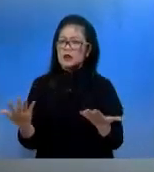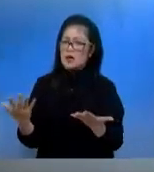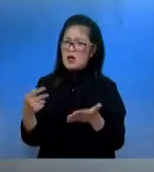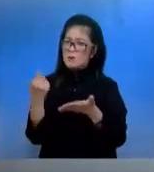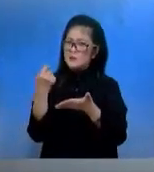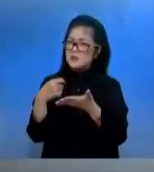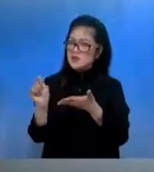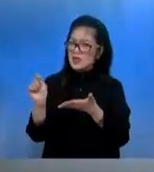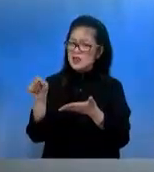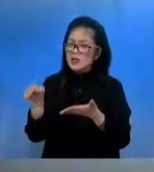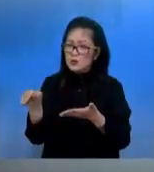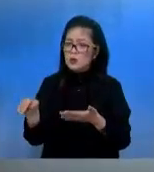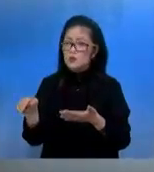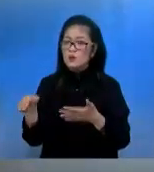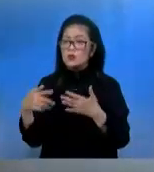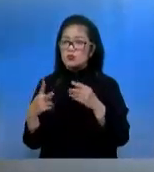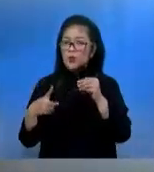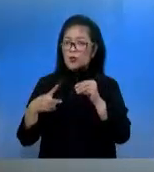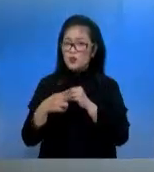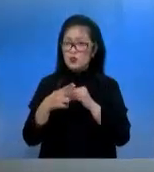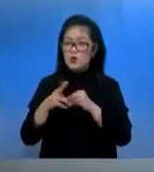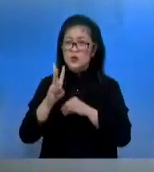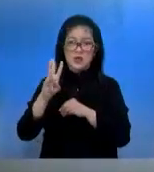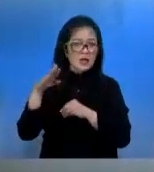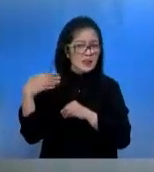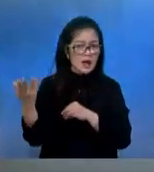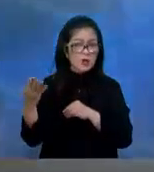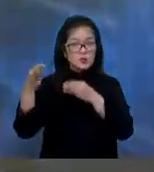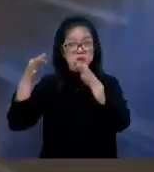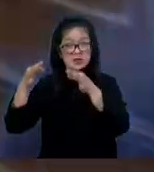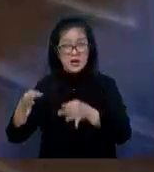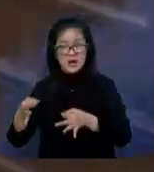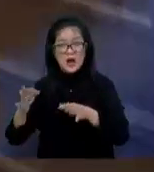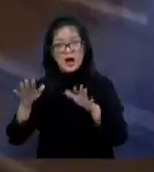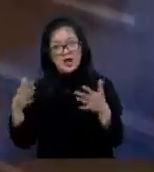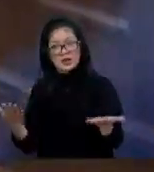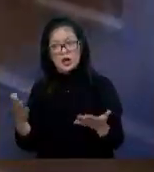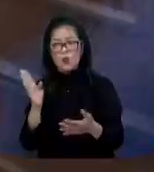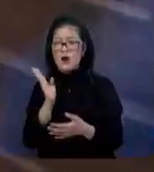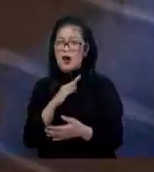ditinjau 3 tahun sejak putusan bila terjadi kekeliruan dan ditemukan alat